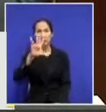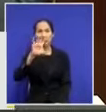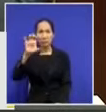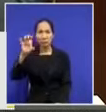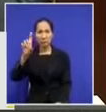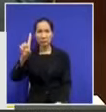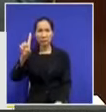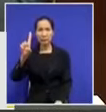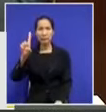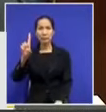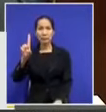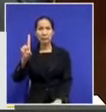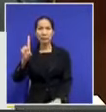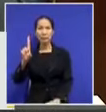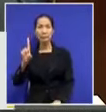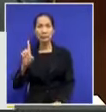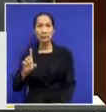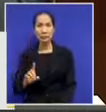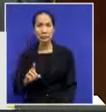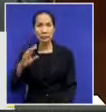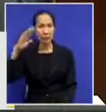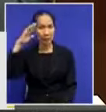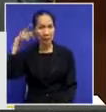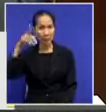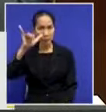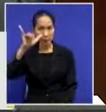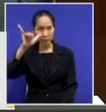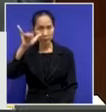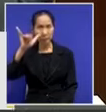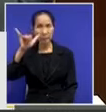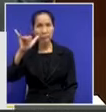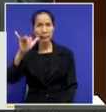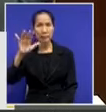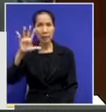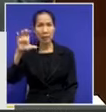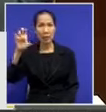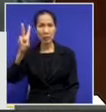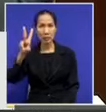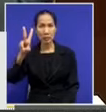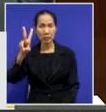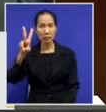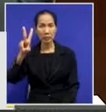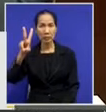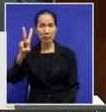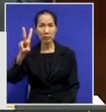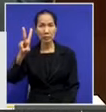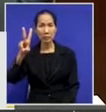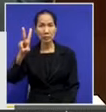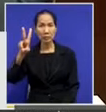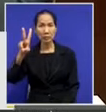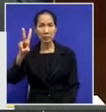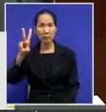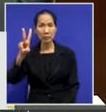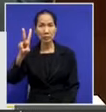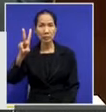501นายวิวัฒน์นินวัชระมณี พลเอกประยุทธ์จันทร์โอชาครับ 502นายวิวัฒน์แสงสุ